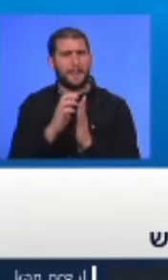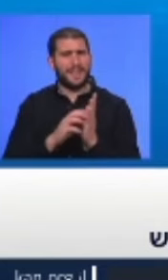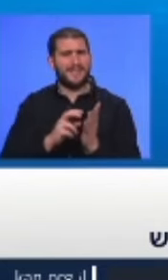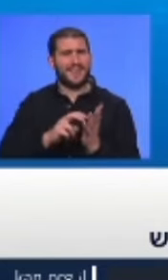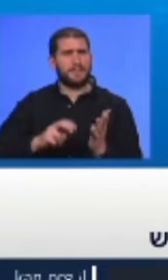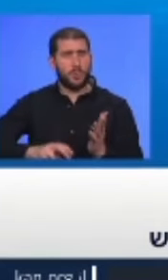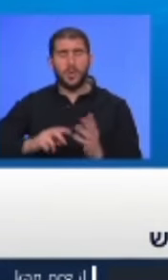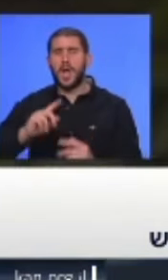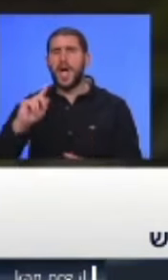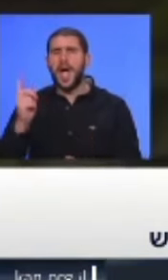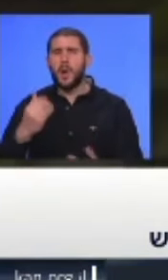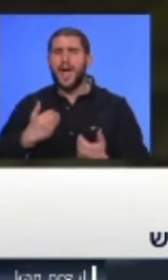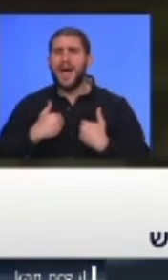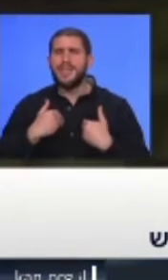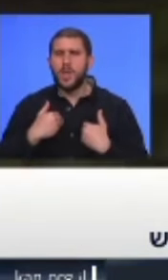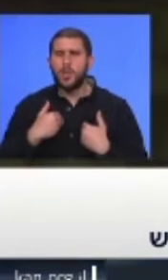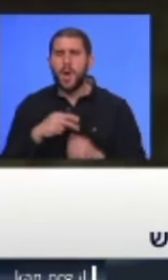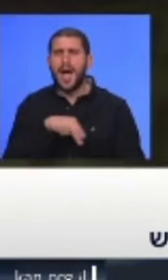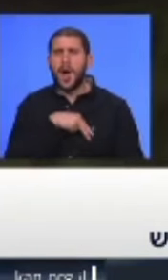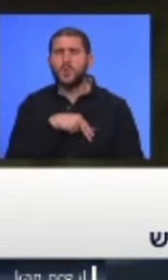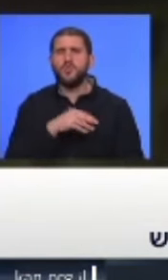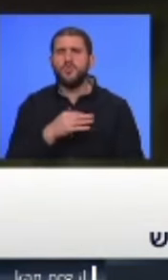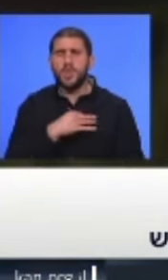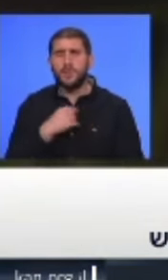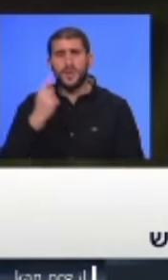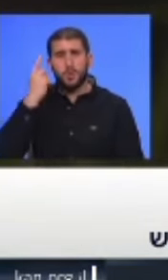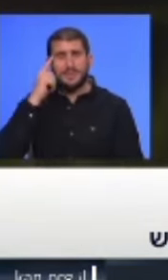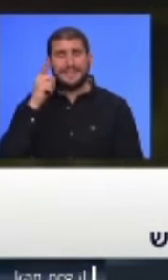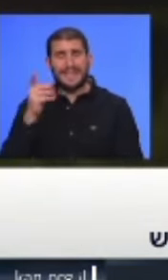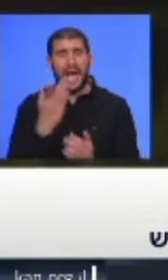התפטרות שלו. הכל עלינו ובאחריותנו, ואני חושבת שזו החלטה שהיא חרפה.